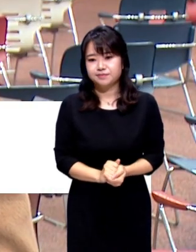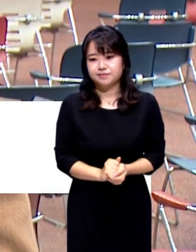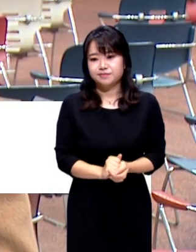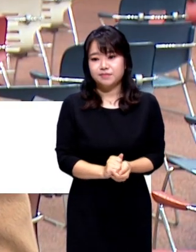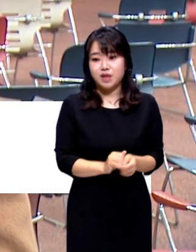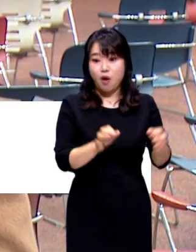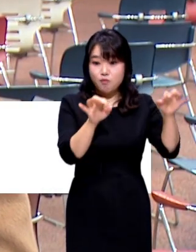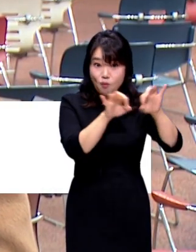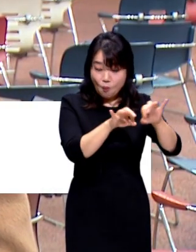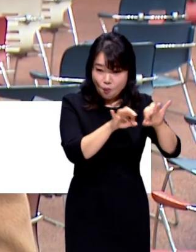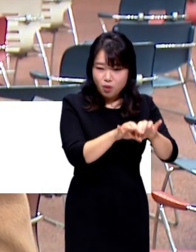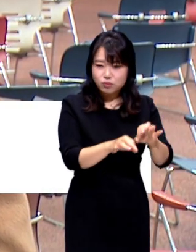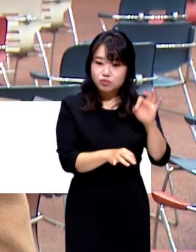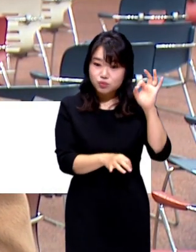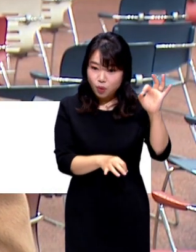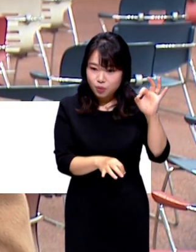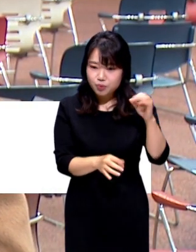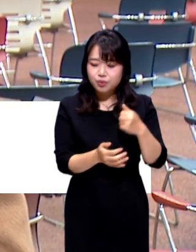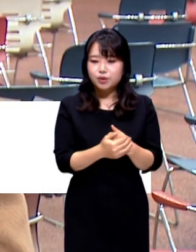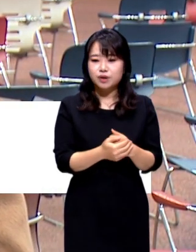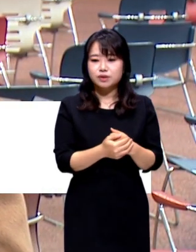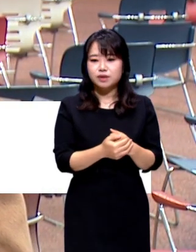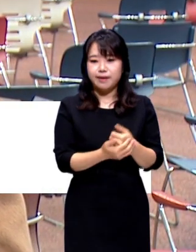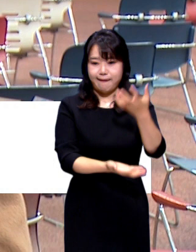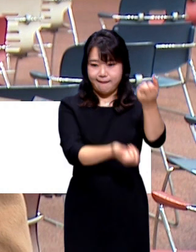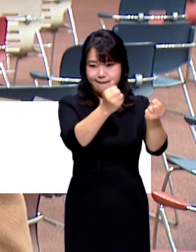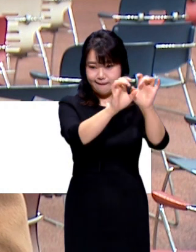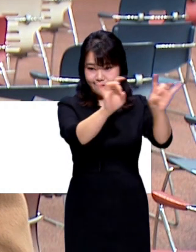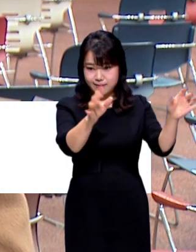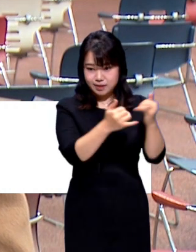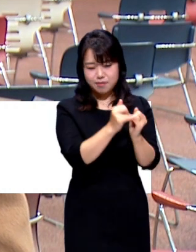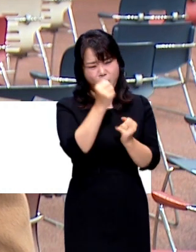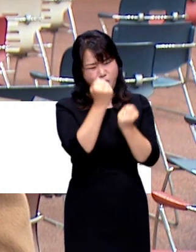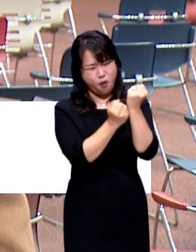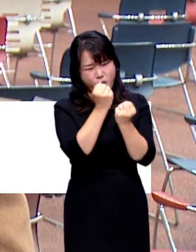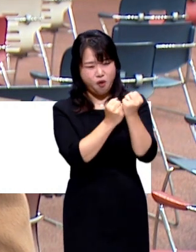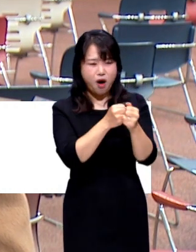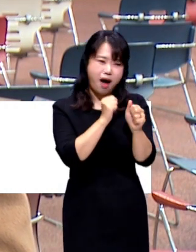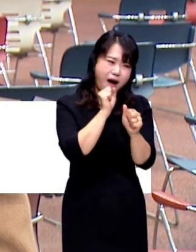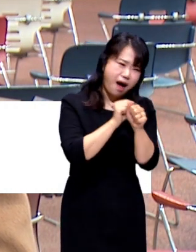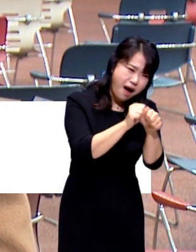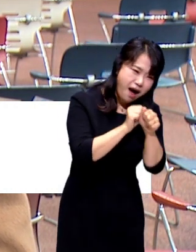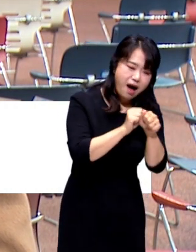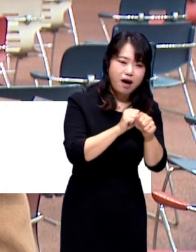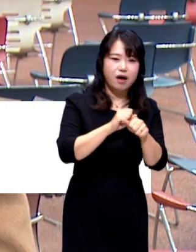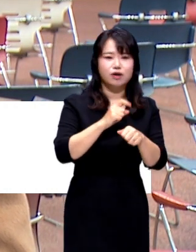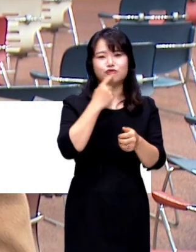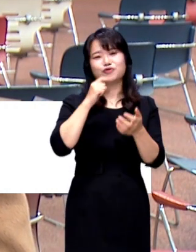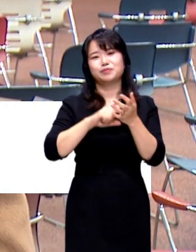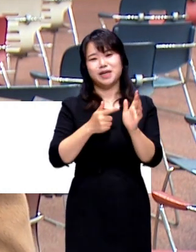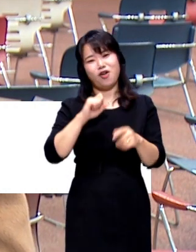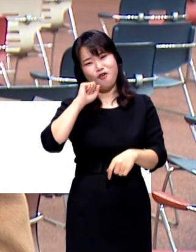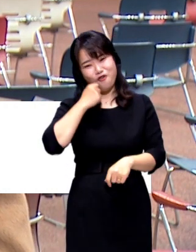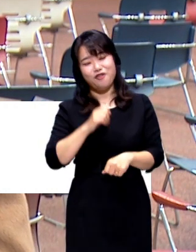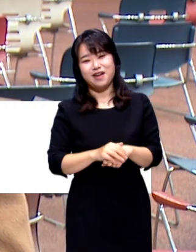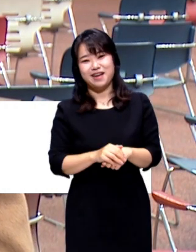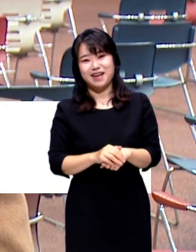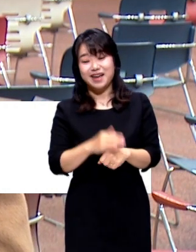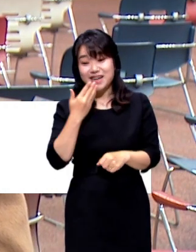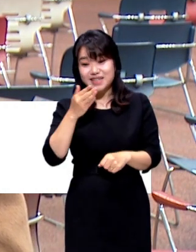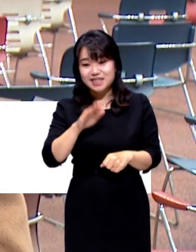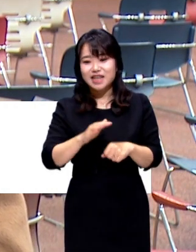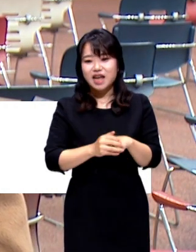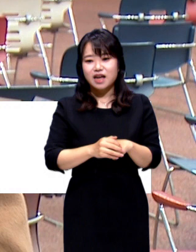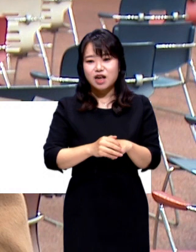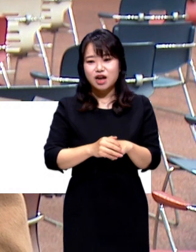모금에 대한 금액 부분, 요거를 이제 저희 소유주분들한테 설득하기가 또 어려웠어요. 그거를 이렇게 뭐